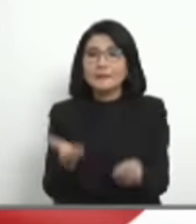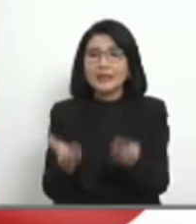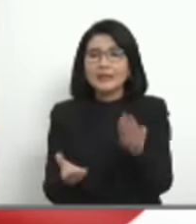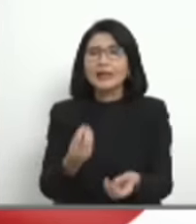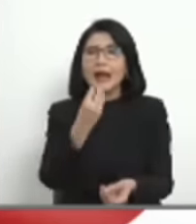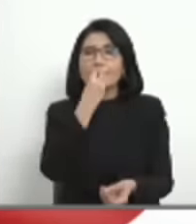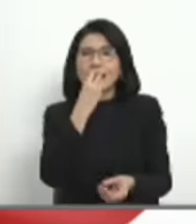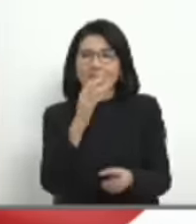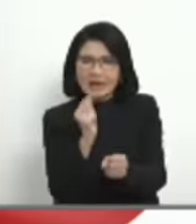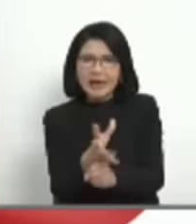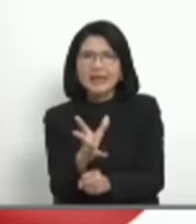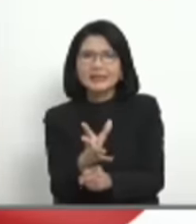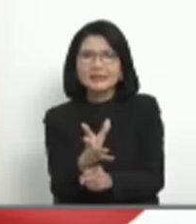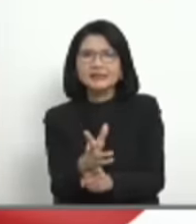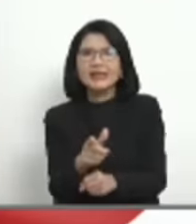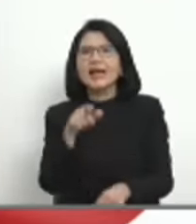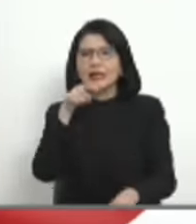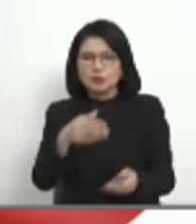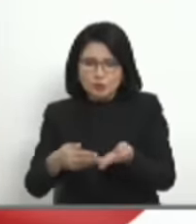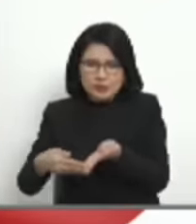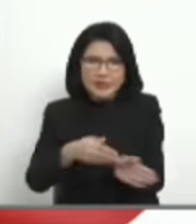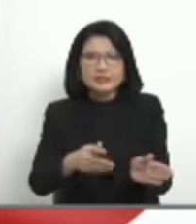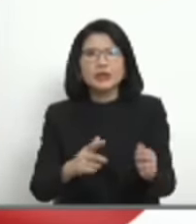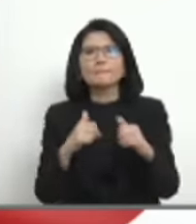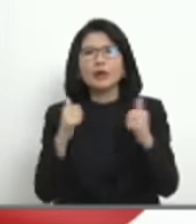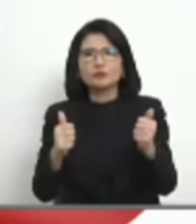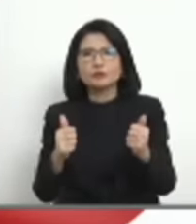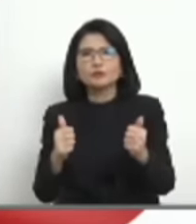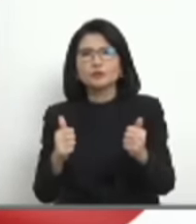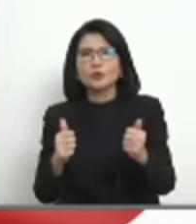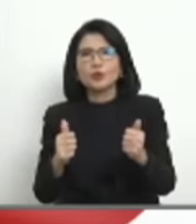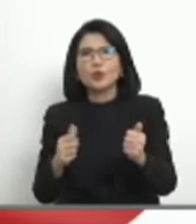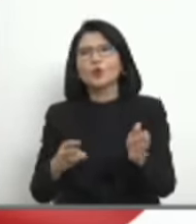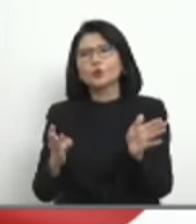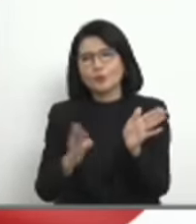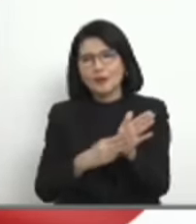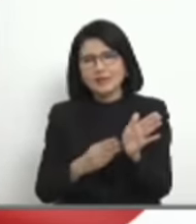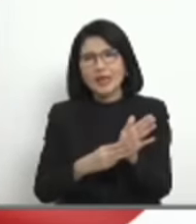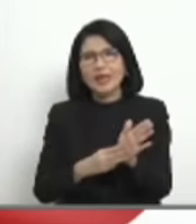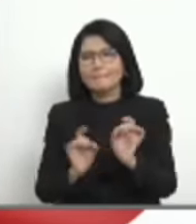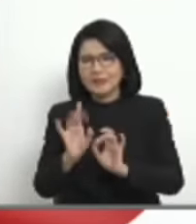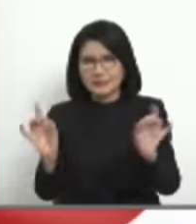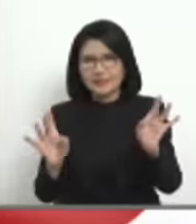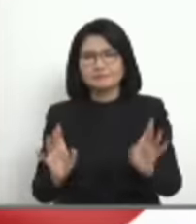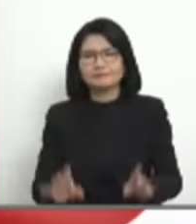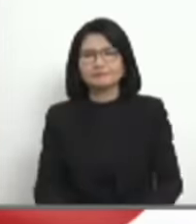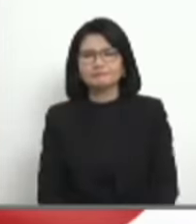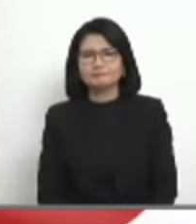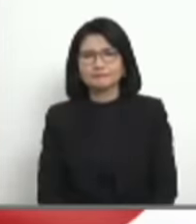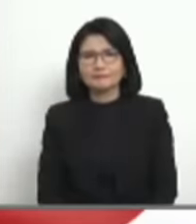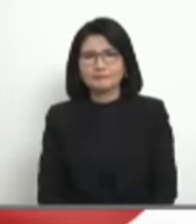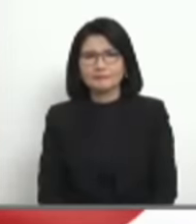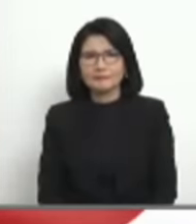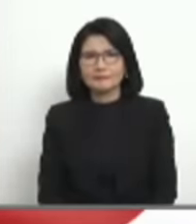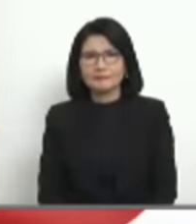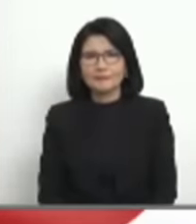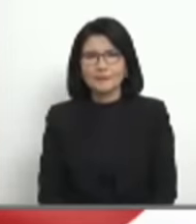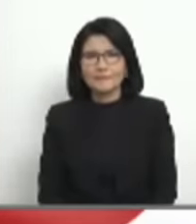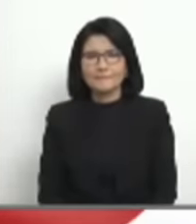makan gratis bagi saya strategik mengatasi banyak masalah saya kira itu jawaban saya terima kasih Masih Ada Waktu Bapak saya kira saya